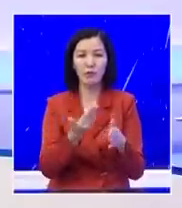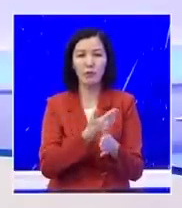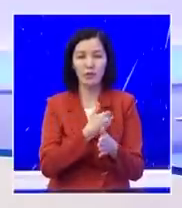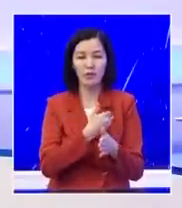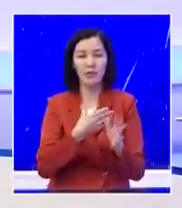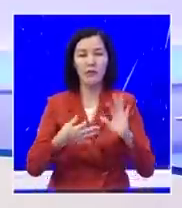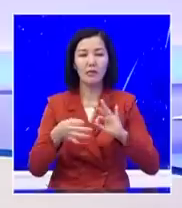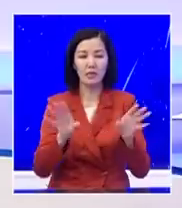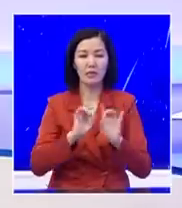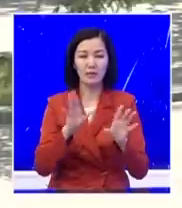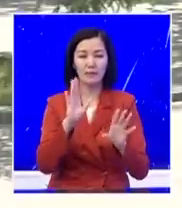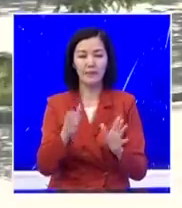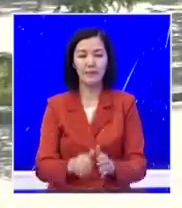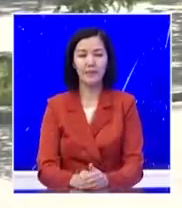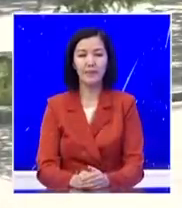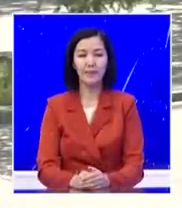тілшімізді тыңдалық.